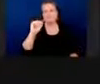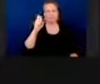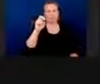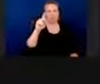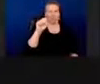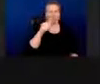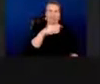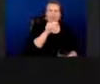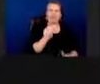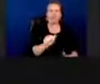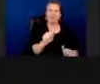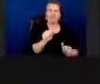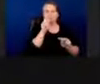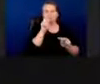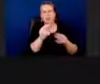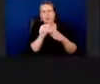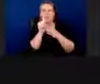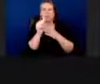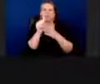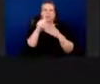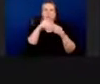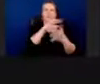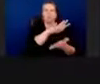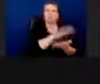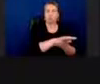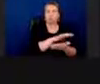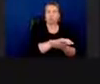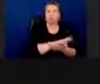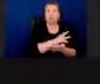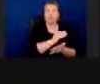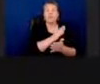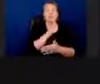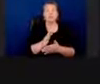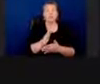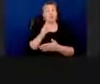وكما ترون هنالك سفراء الطلبة،